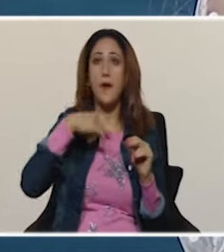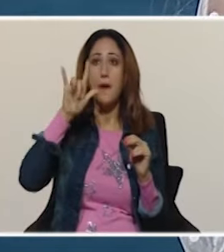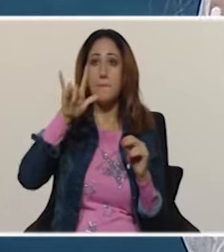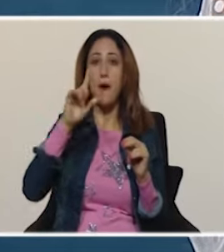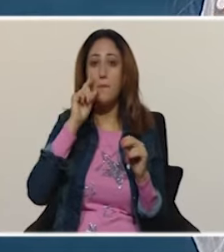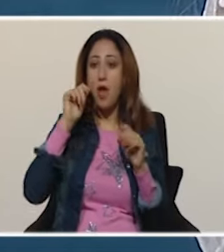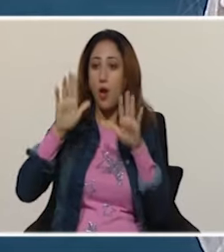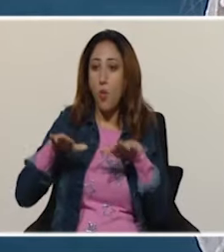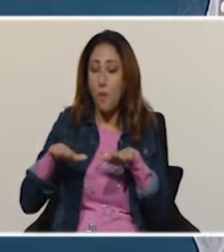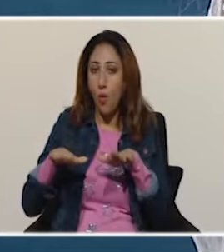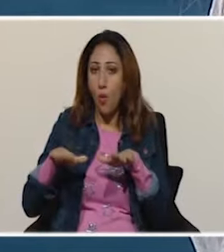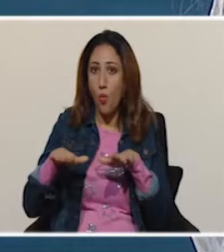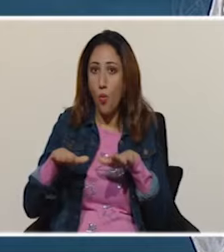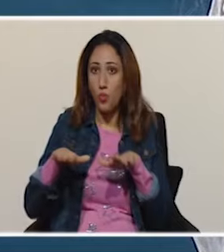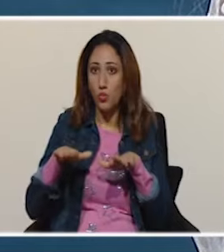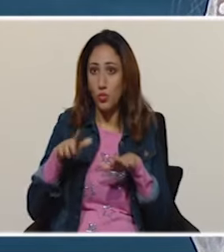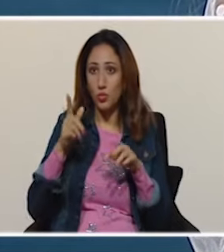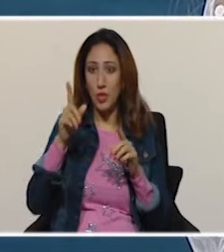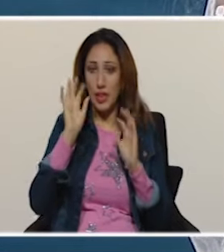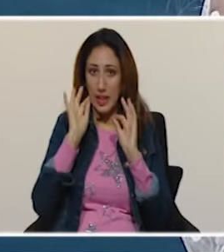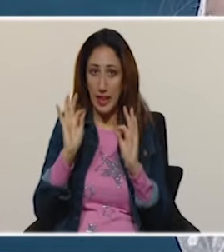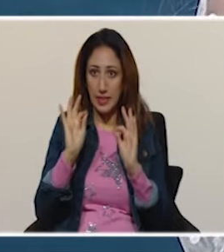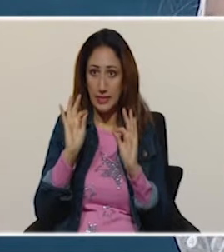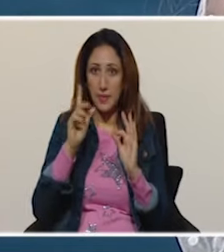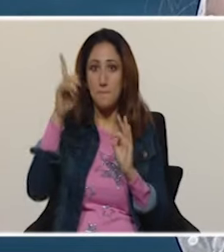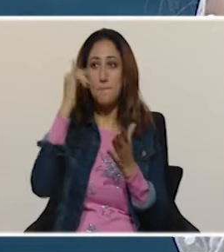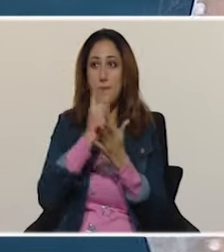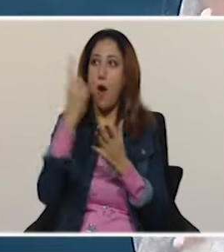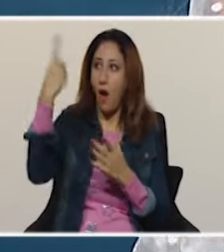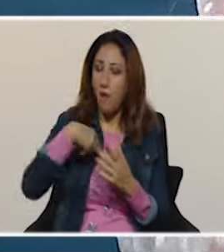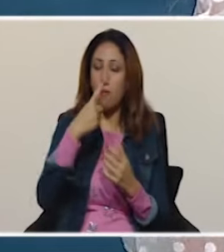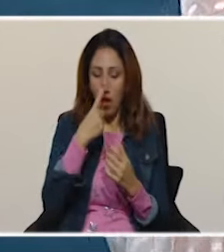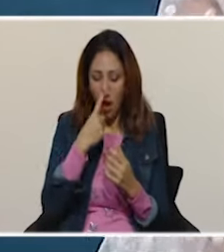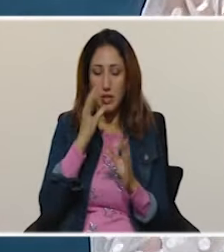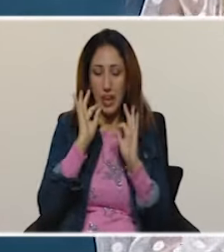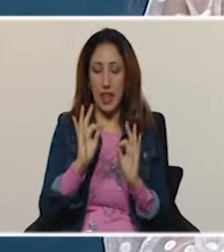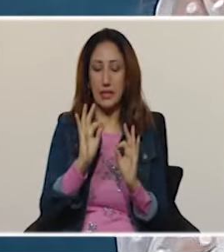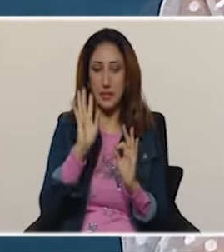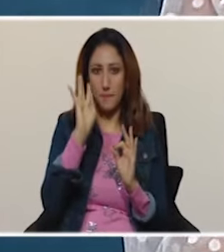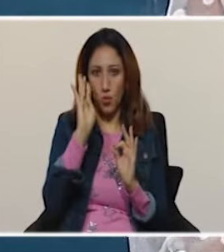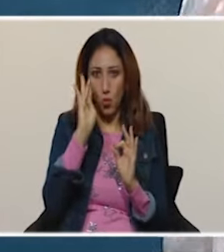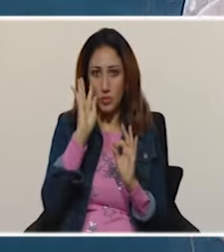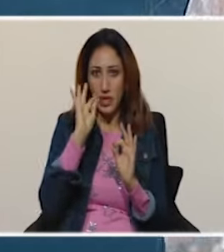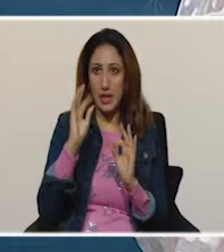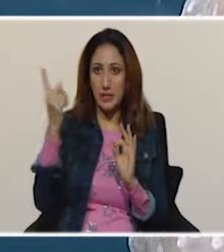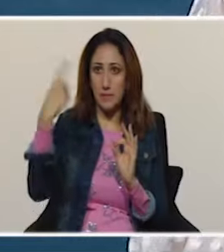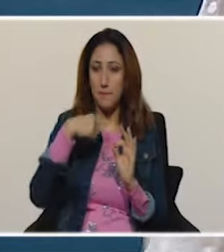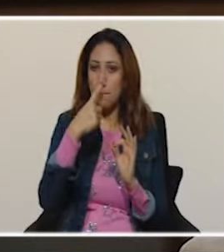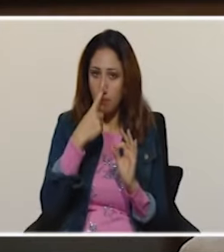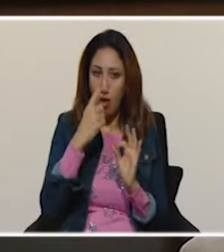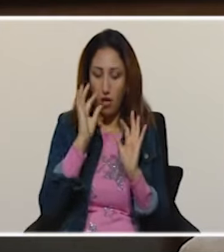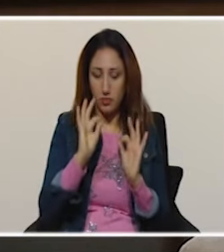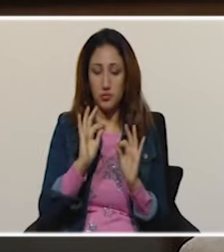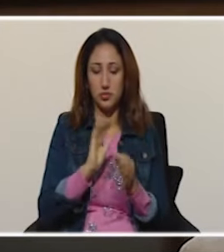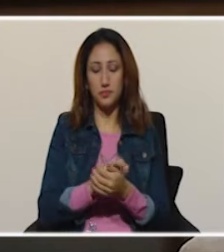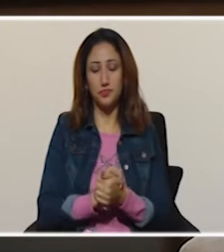الراجل، وبقدس انه الكلمه الاخيره لإله، حتى بحنكه الست ومهارتها، بس تفضل حلو. بس ناجي